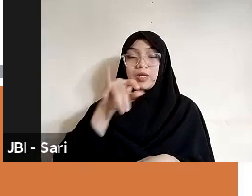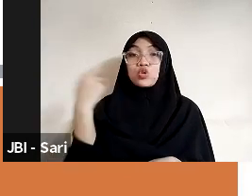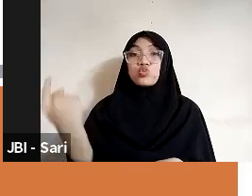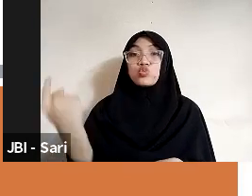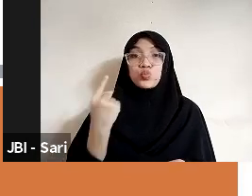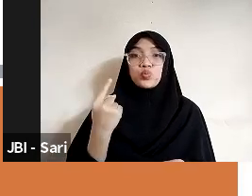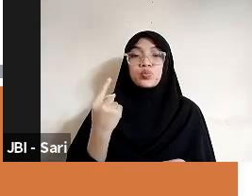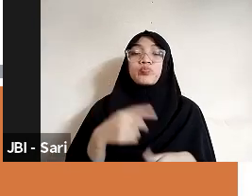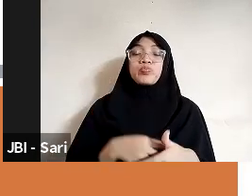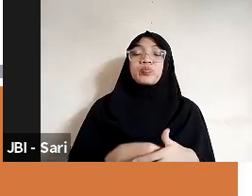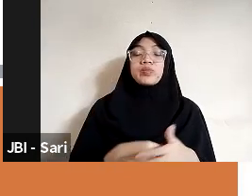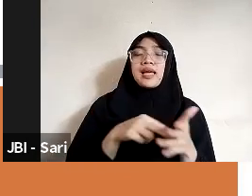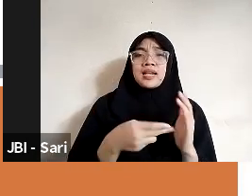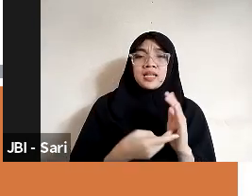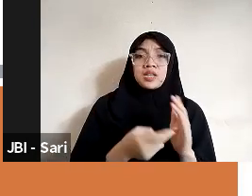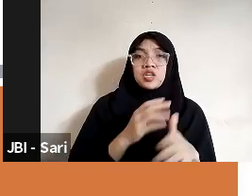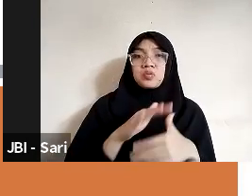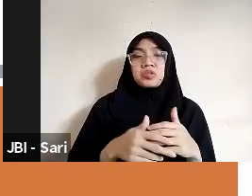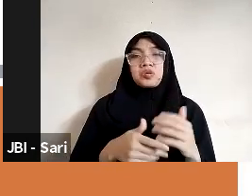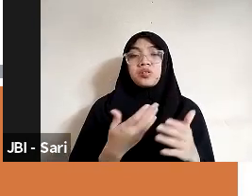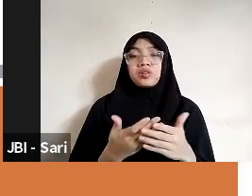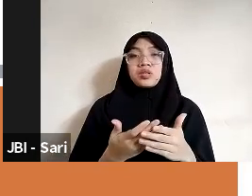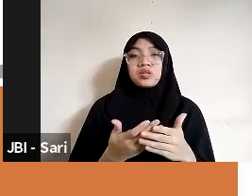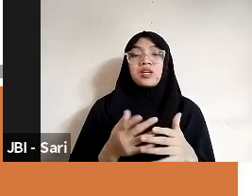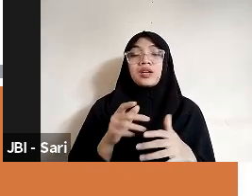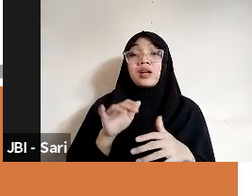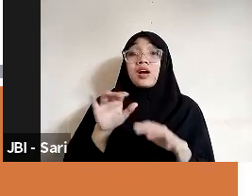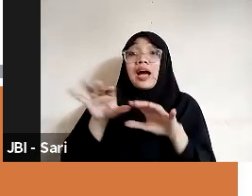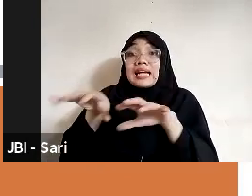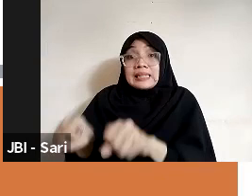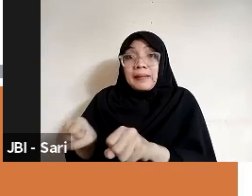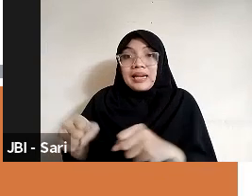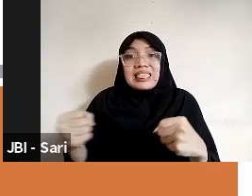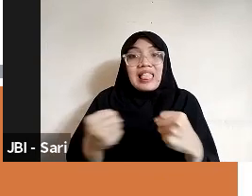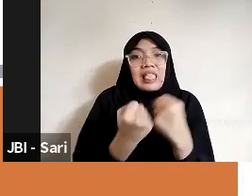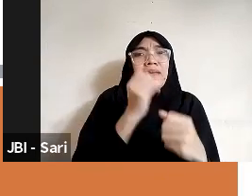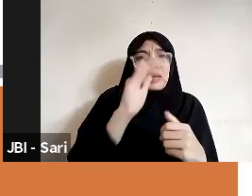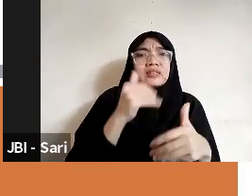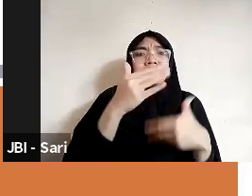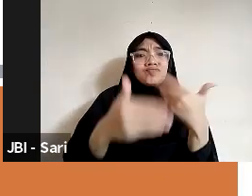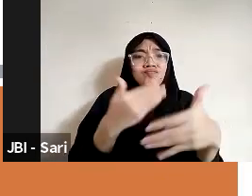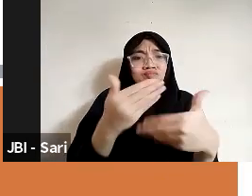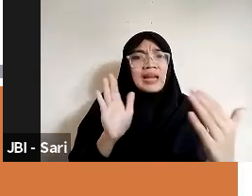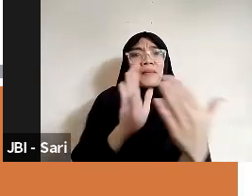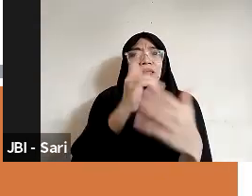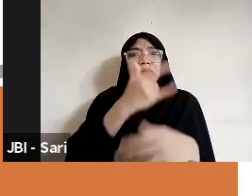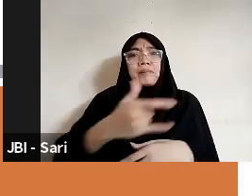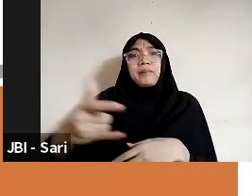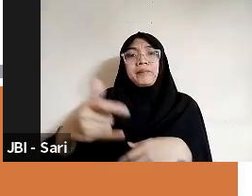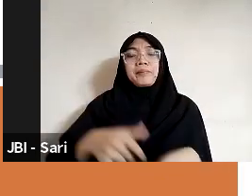berarti semuanya oke, karena ada ancaman dan tantangan yang masih kita hadapi, agar